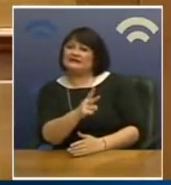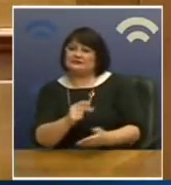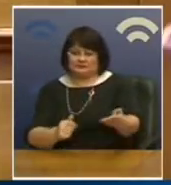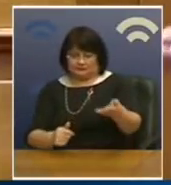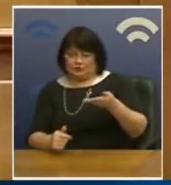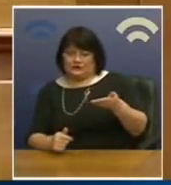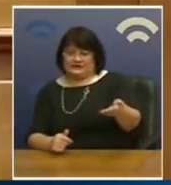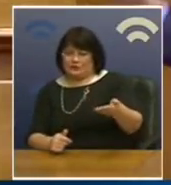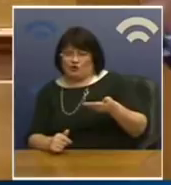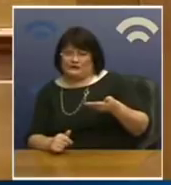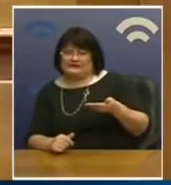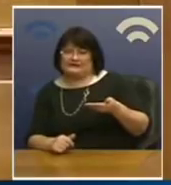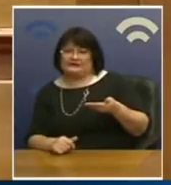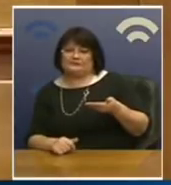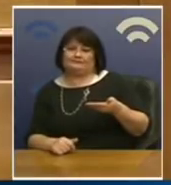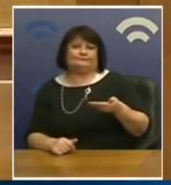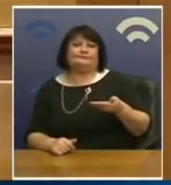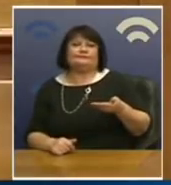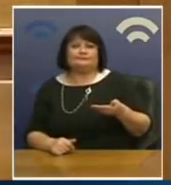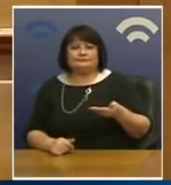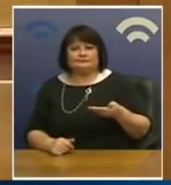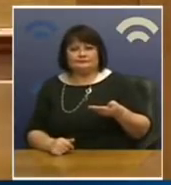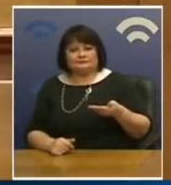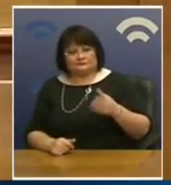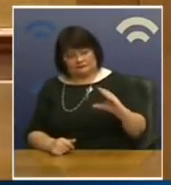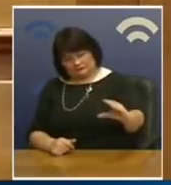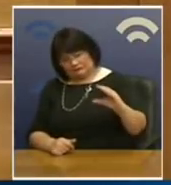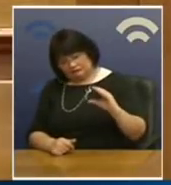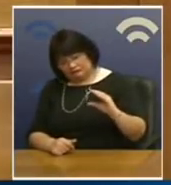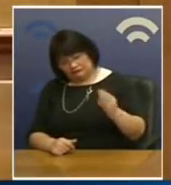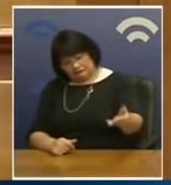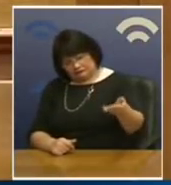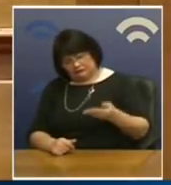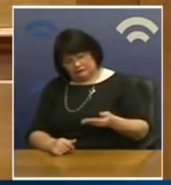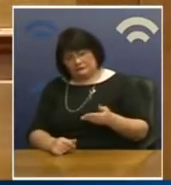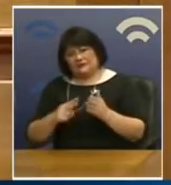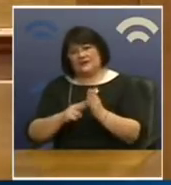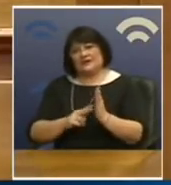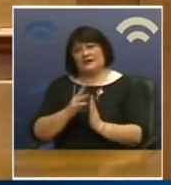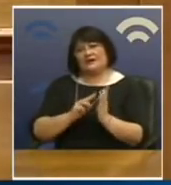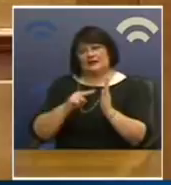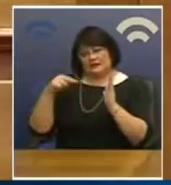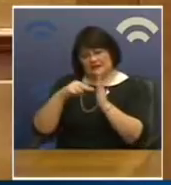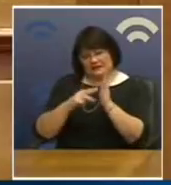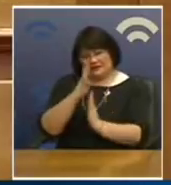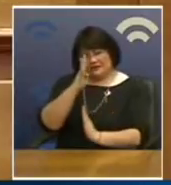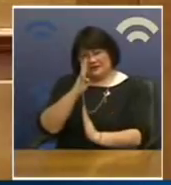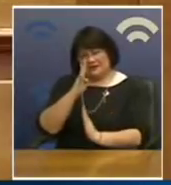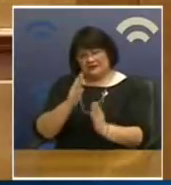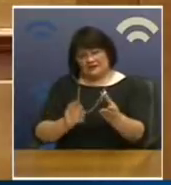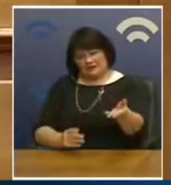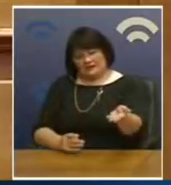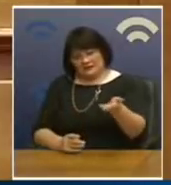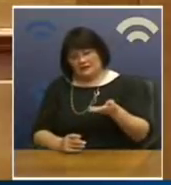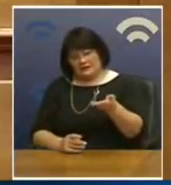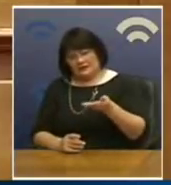βρίσκονται, επαναλαμβάνω, στο δικό σας πακέτο για την αναθεώρηση του 2014, σε αυτές τις δύο προτάσεις βασίζεται